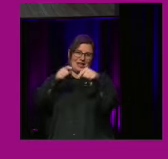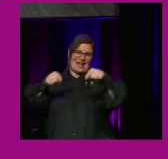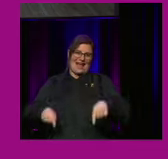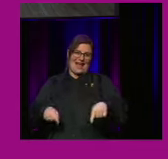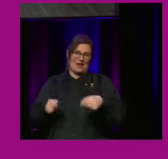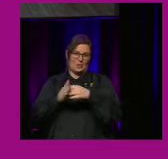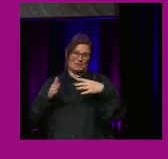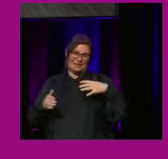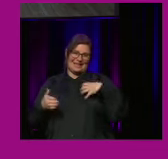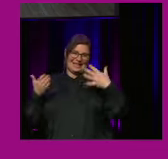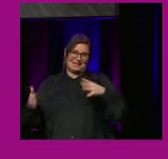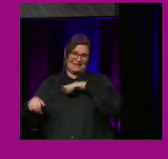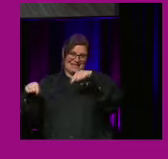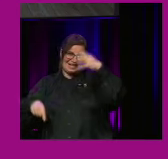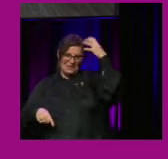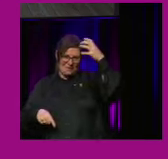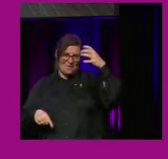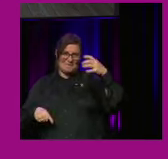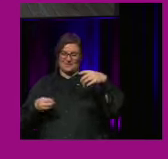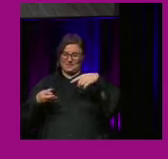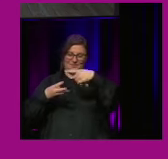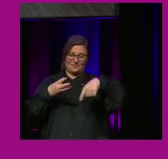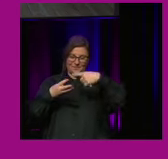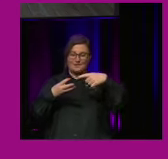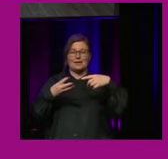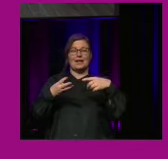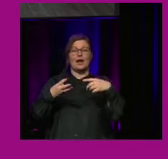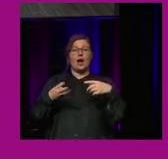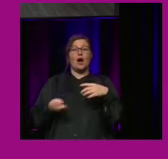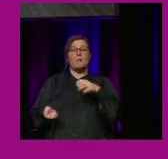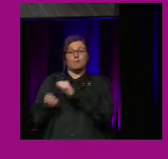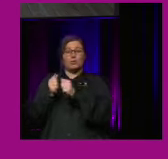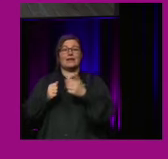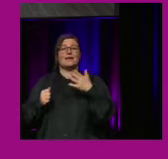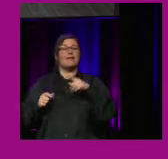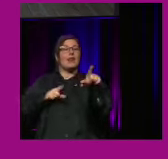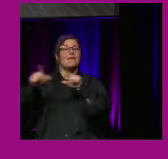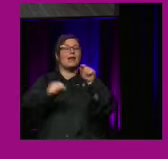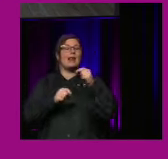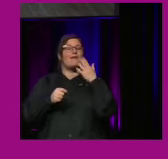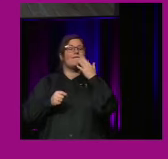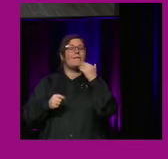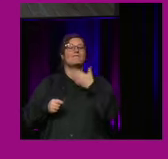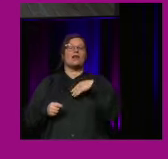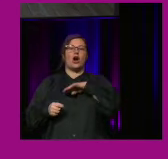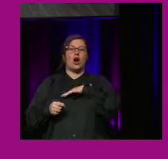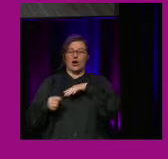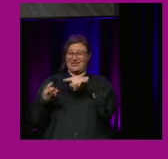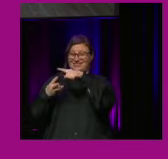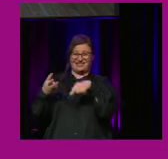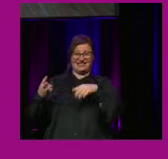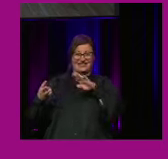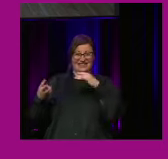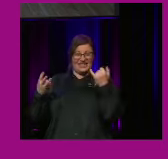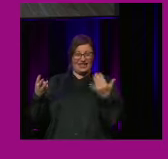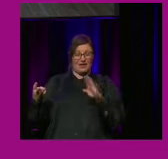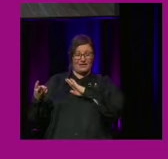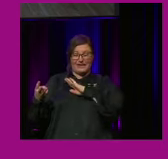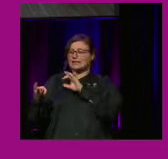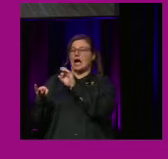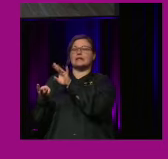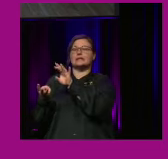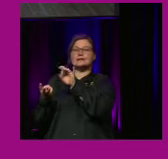Att de kan alltså tillsätta den man vill ha på de här posterna. Avskeda de som sitter på posterna nu och